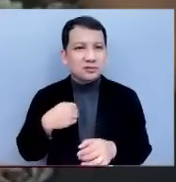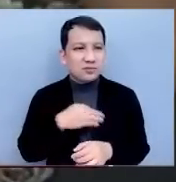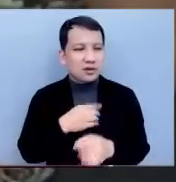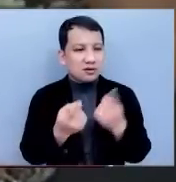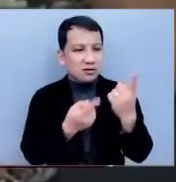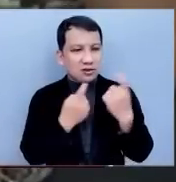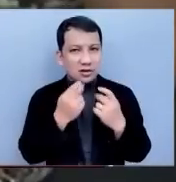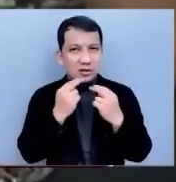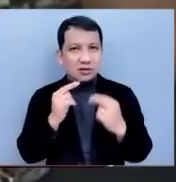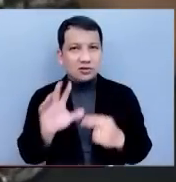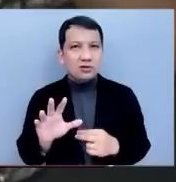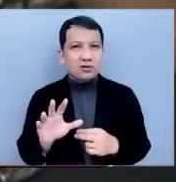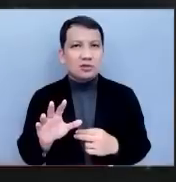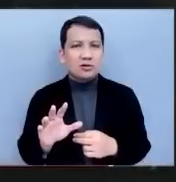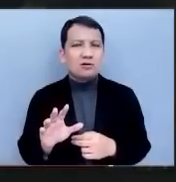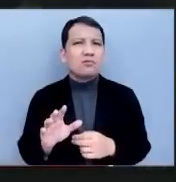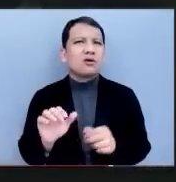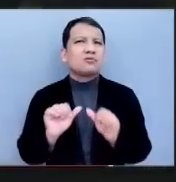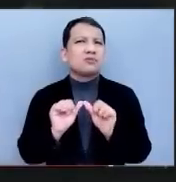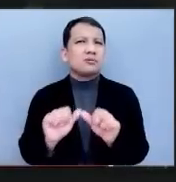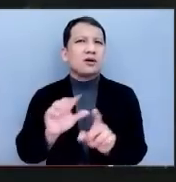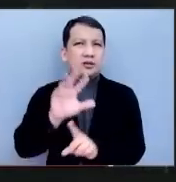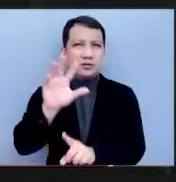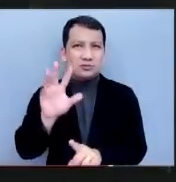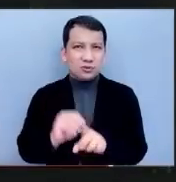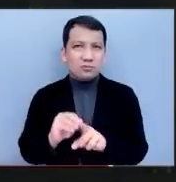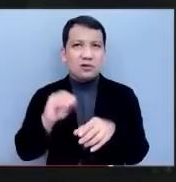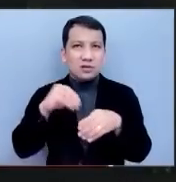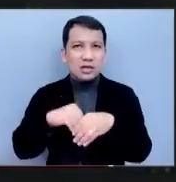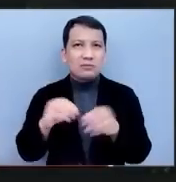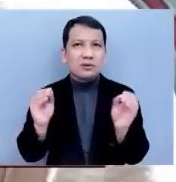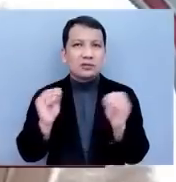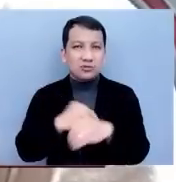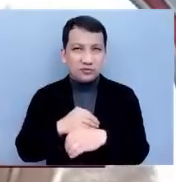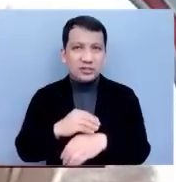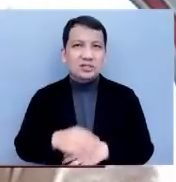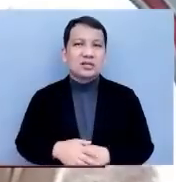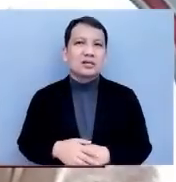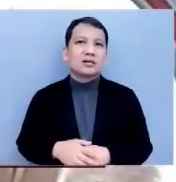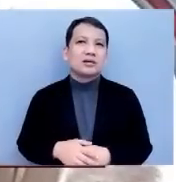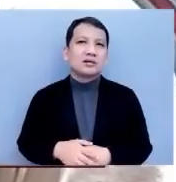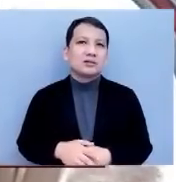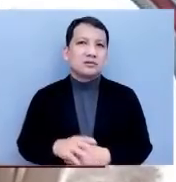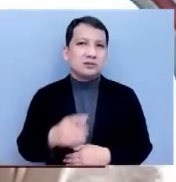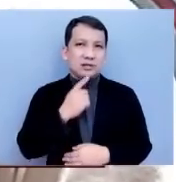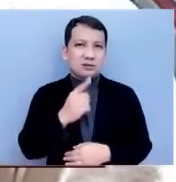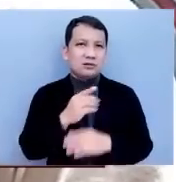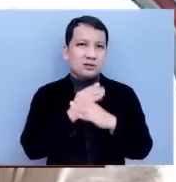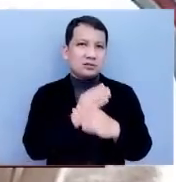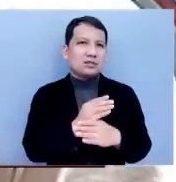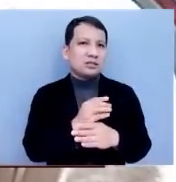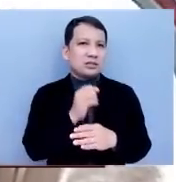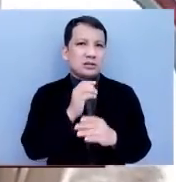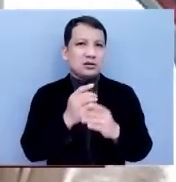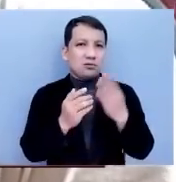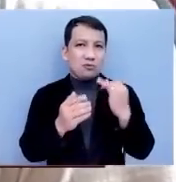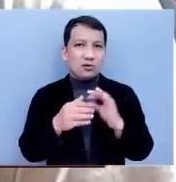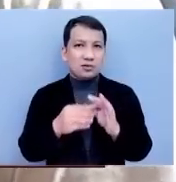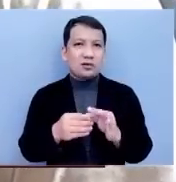News 5, misto lang kultura na ito sa kanilang opisina. Hindi naman maiiwasan po yun. Bakit?